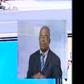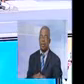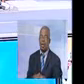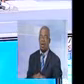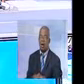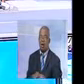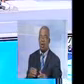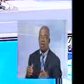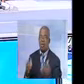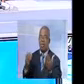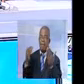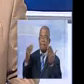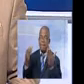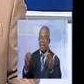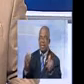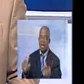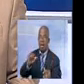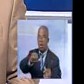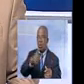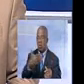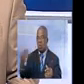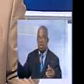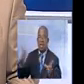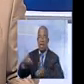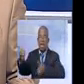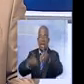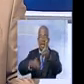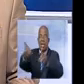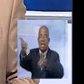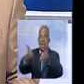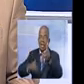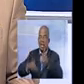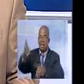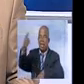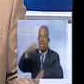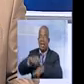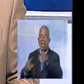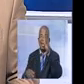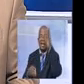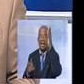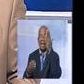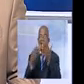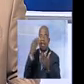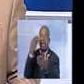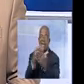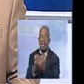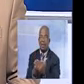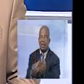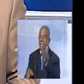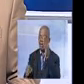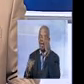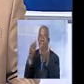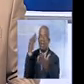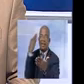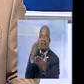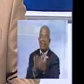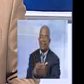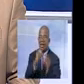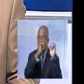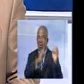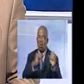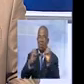Et tout à fait autre chose, la direction du budget et des finances organise depuis le 10 décembre un